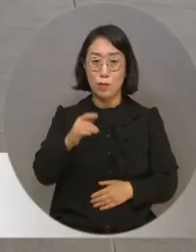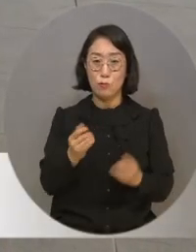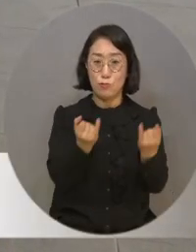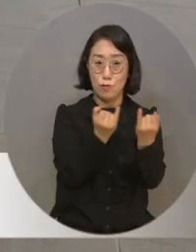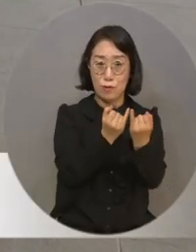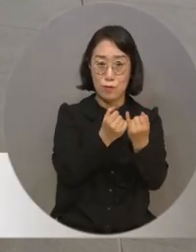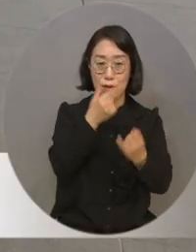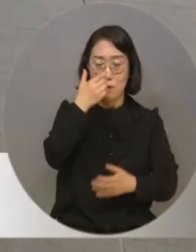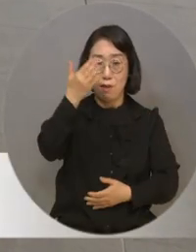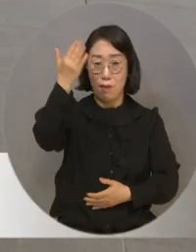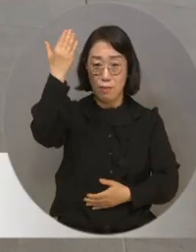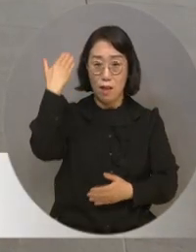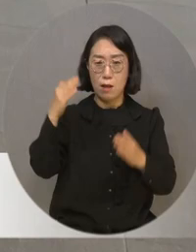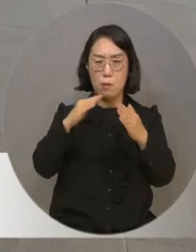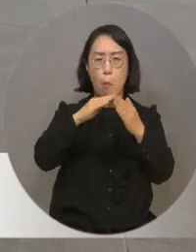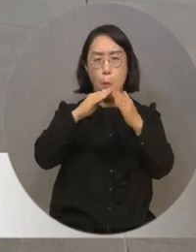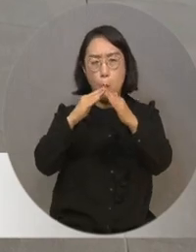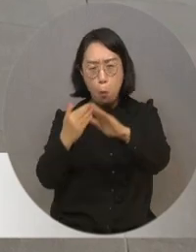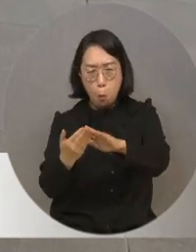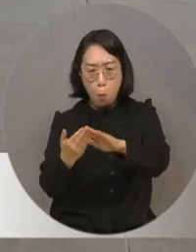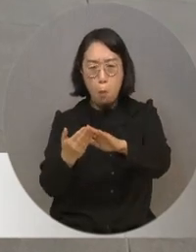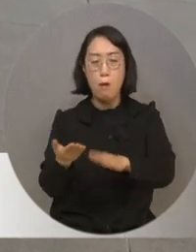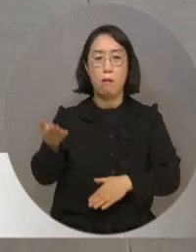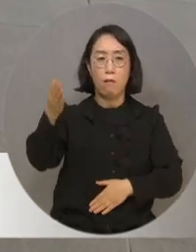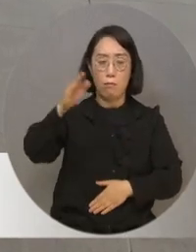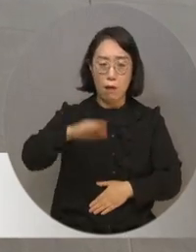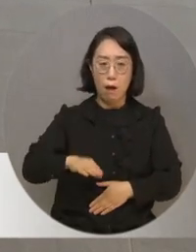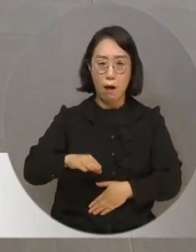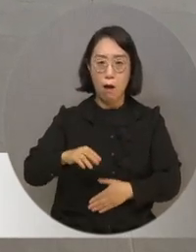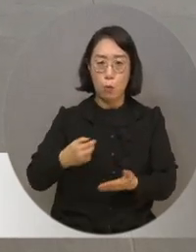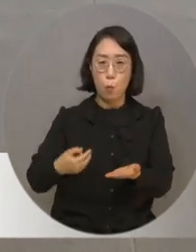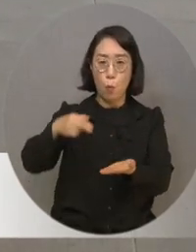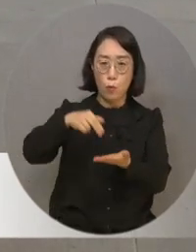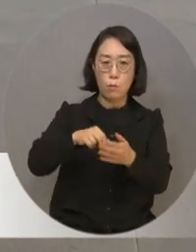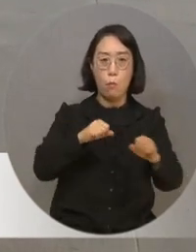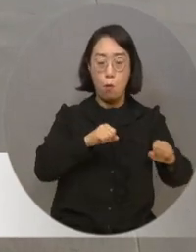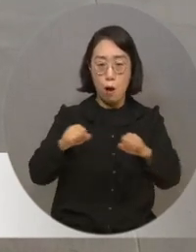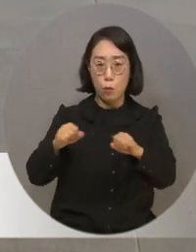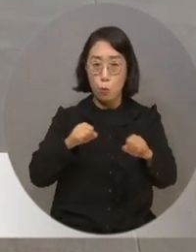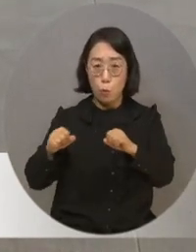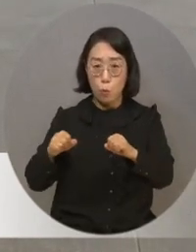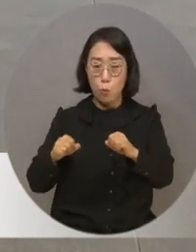유관순은 그런 집에서 가난하게 살았는데도